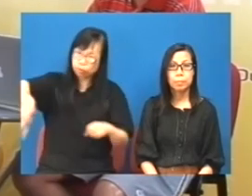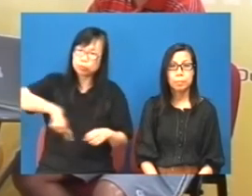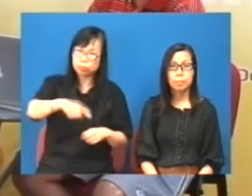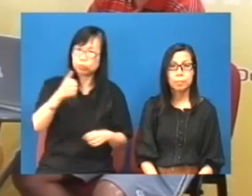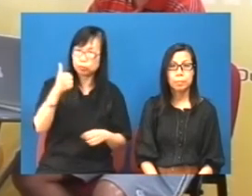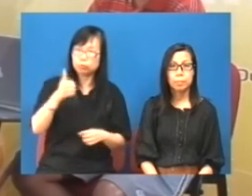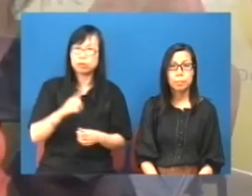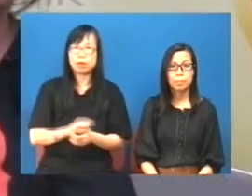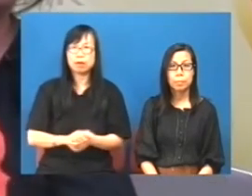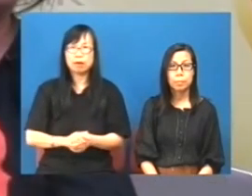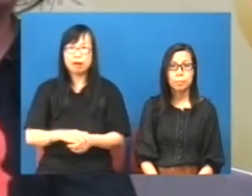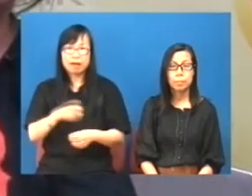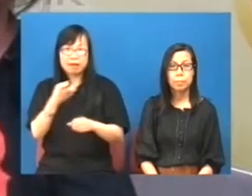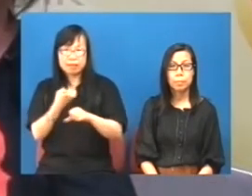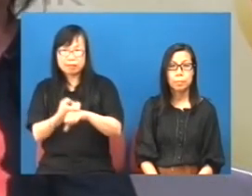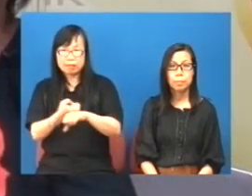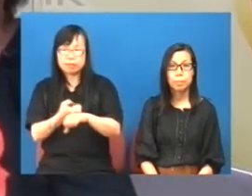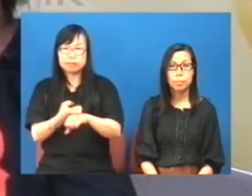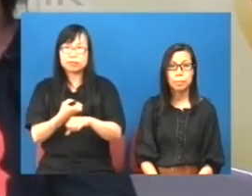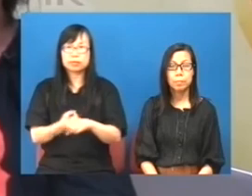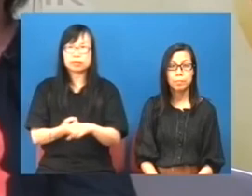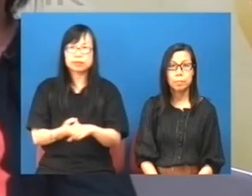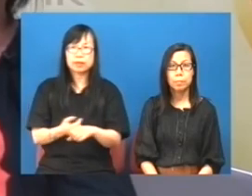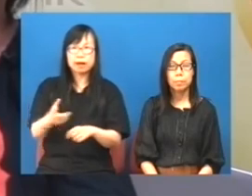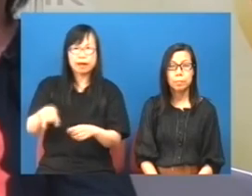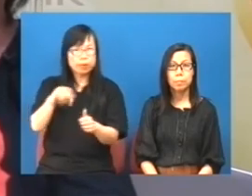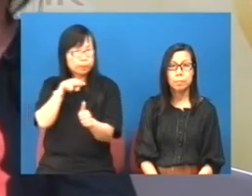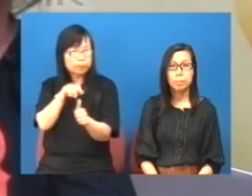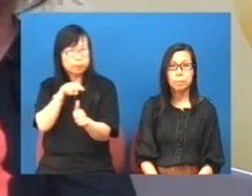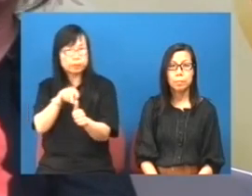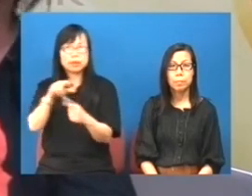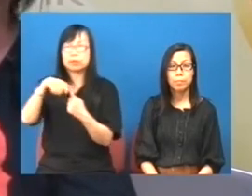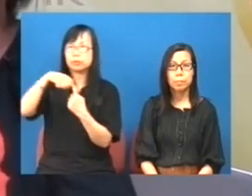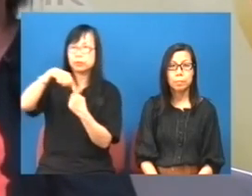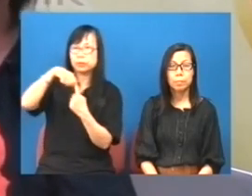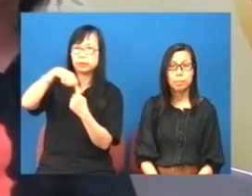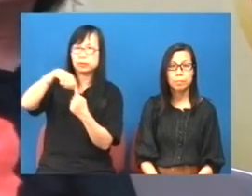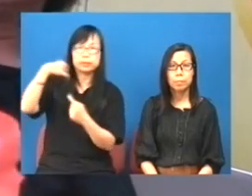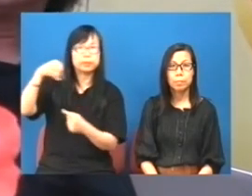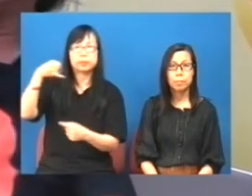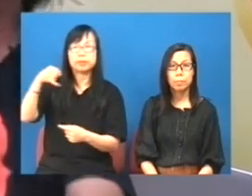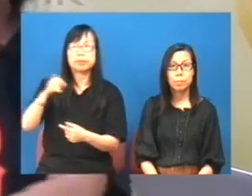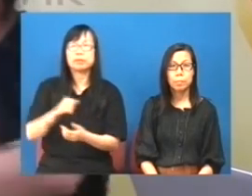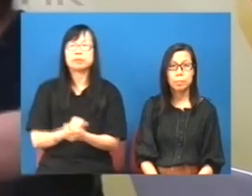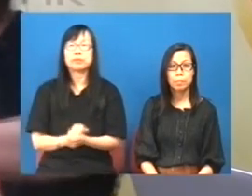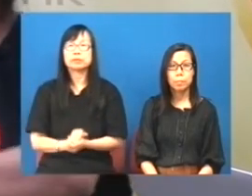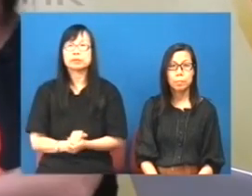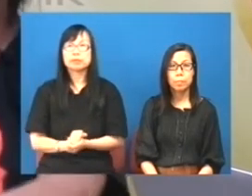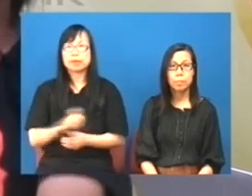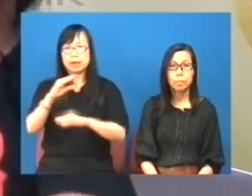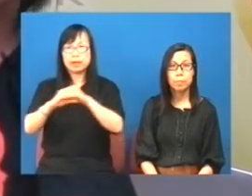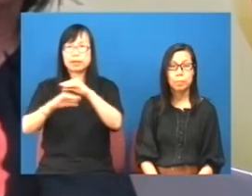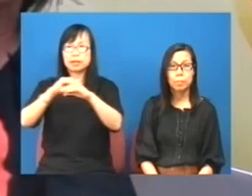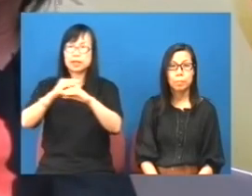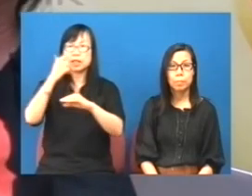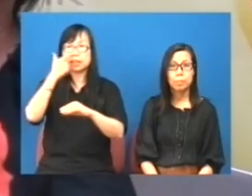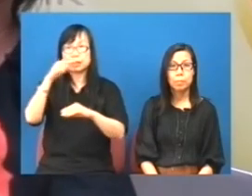問題是硬件可以管理和軟件就不行因為在建好新場